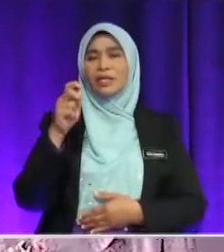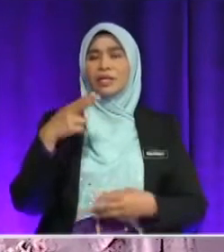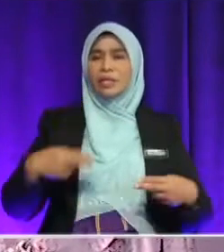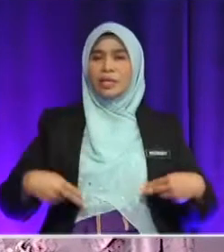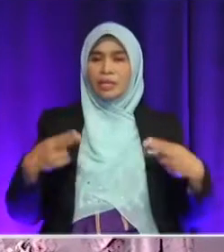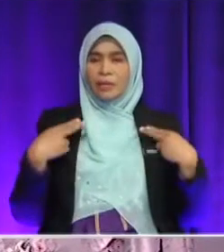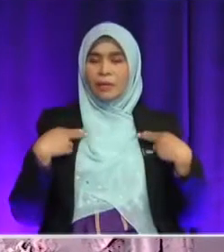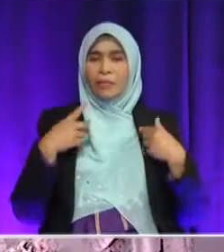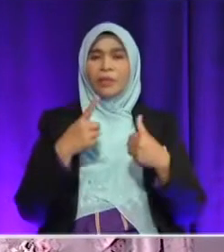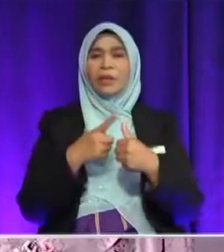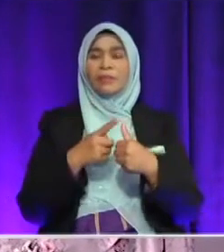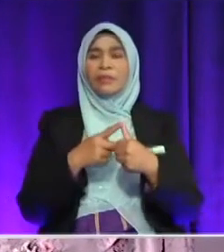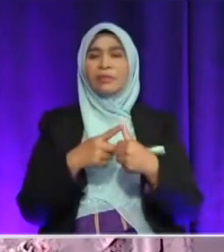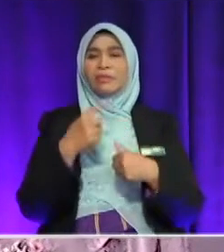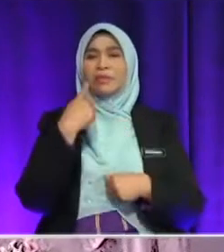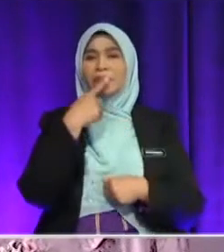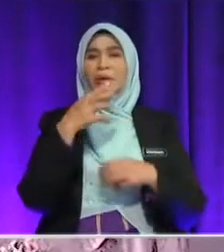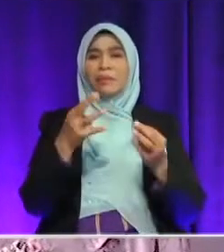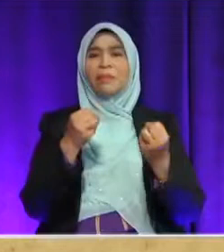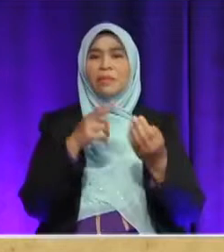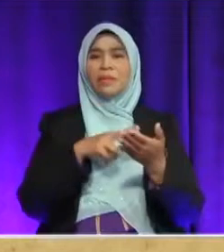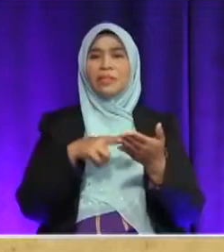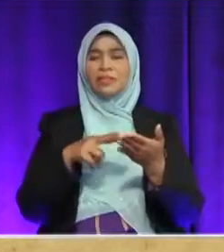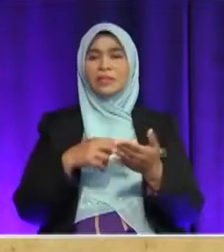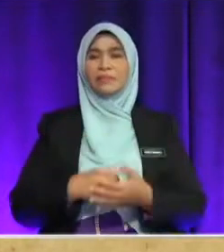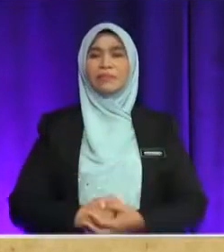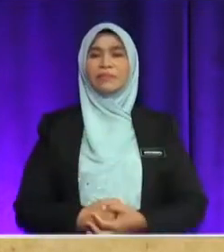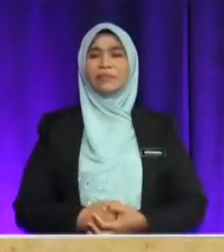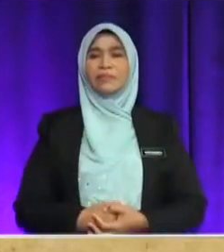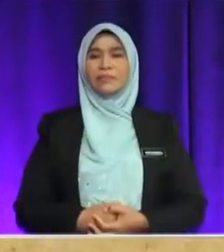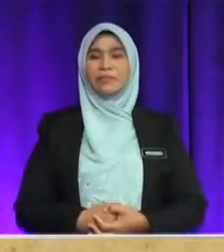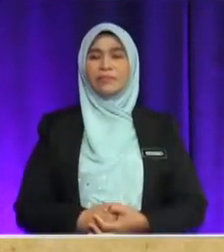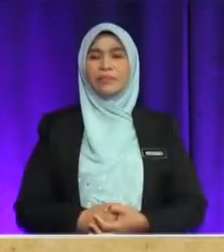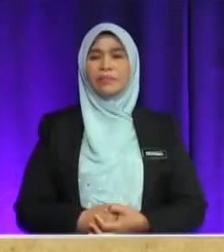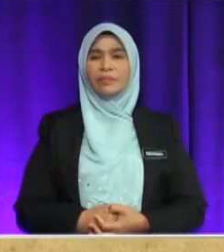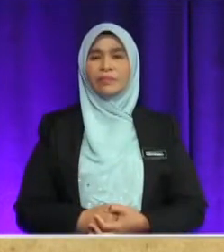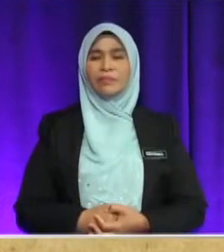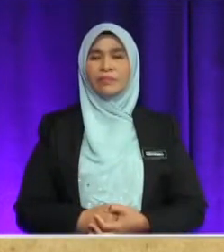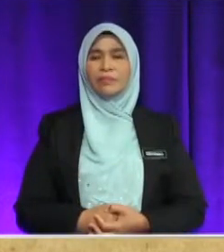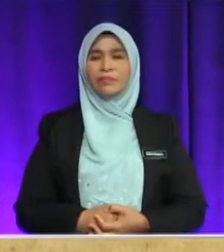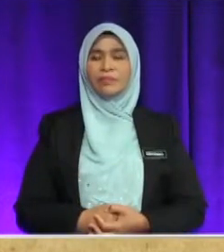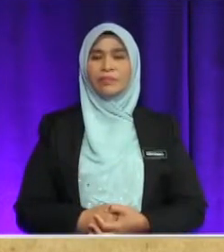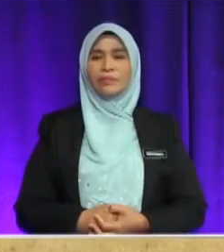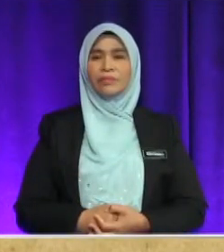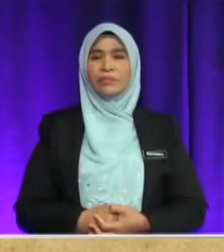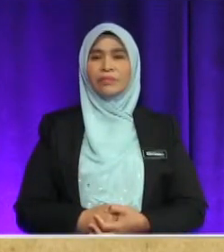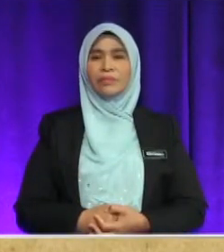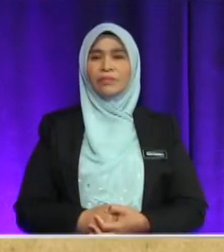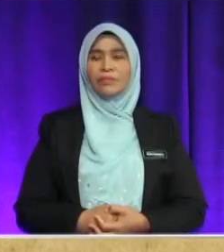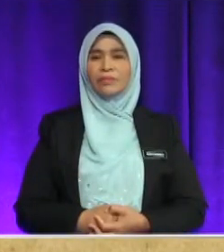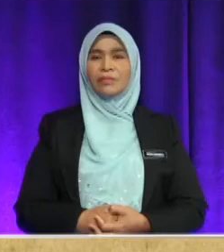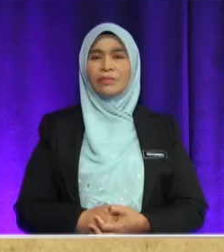Hai Bisa pernah baca bukunya Pacet Hai asli Ken kef azrin senyum ke situ ke sini ke